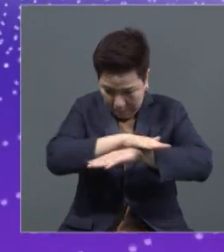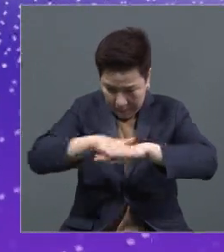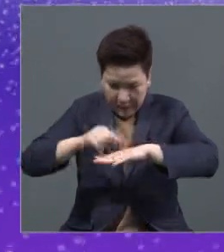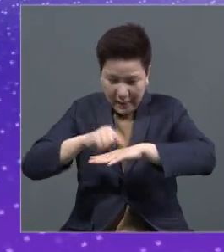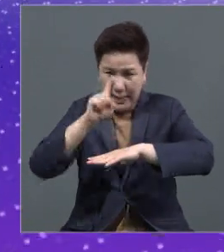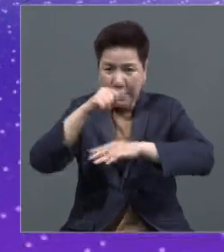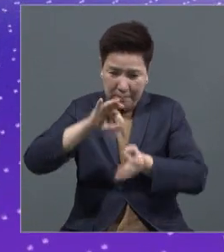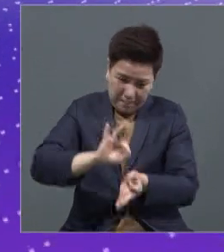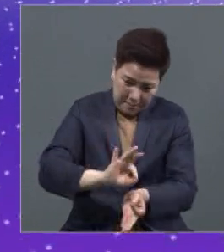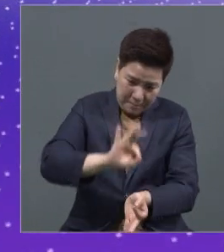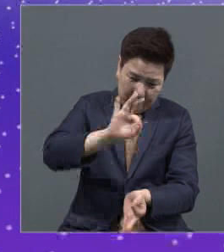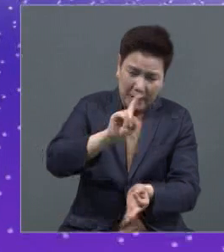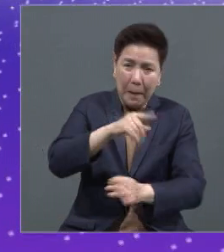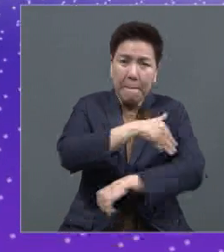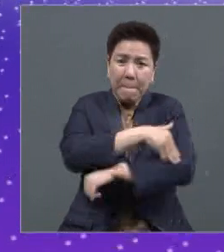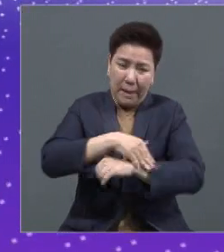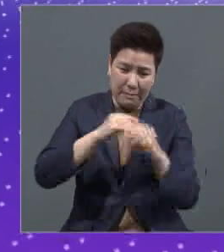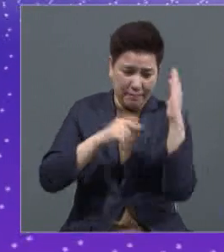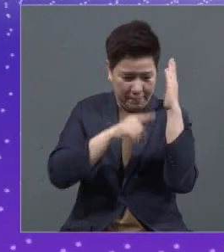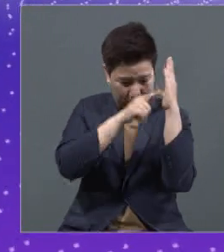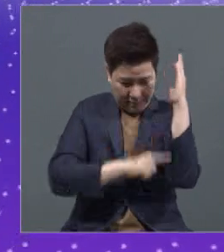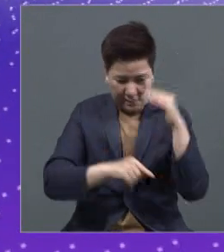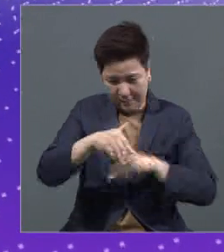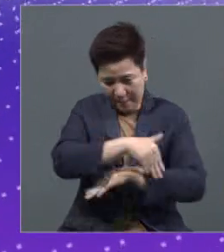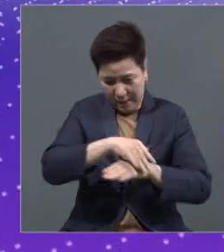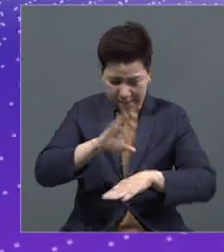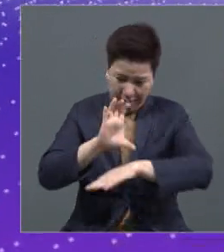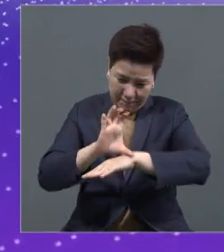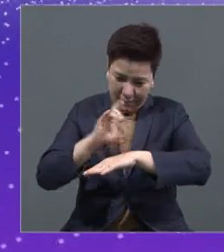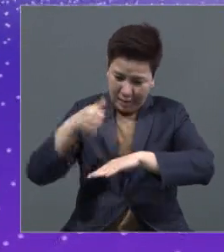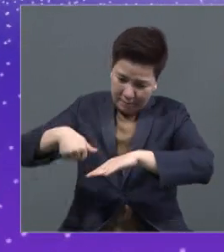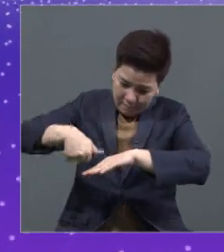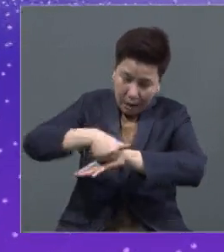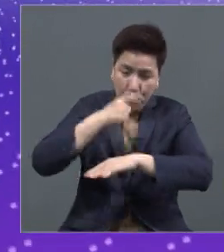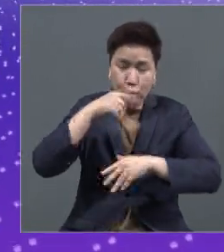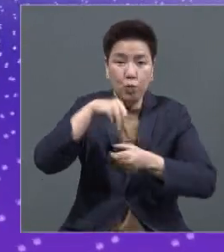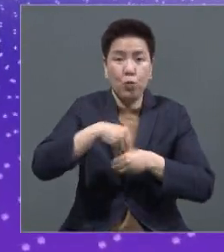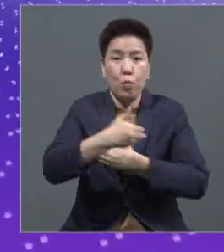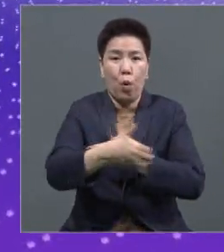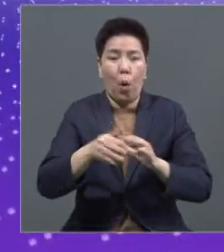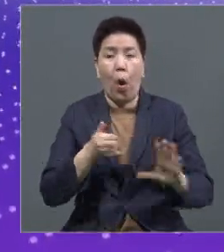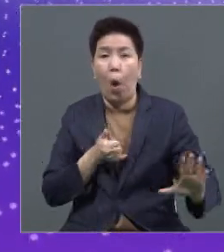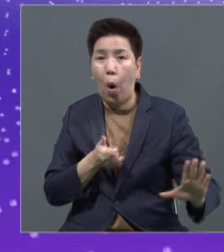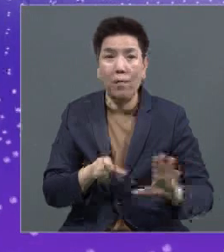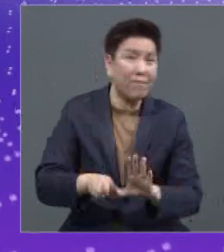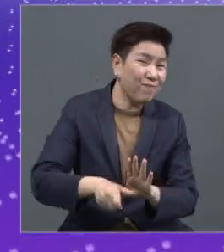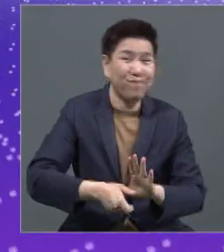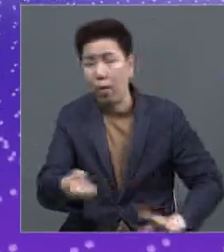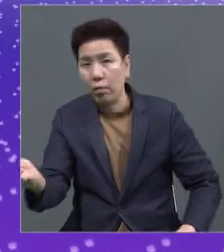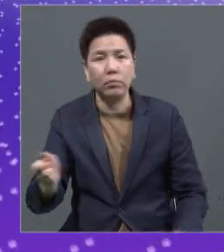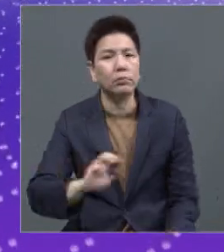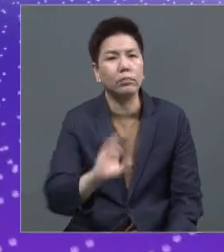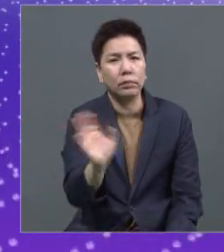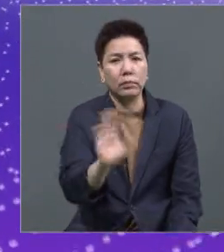1ฟุตที่จะมีอากาศปลอดภัยใช่ 1ไม้บรรทัดเท่านั้นนะครับและถ้าหากว่าอยู่ในห้องจะออกไปนอกห้องเนี่ยอย่ารีบผุนผันเปิด